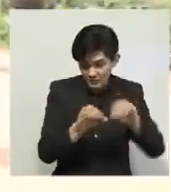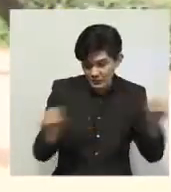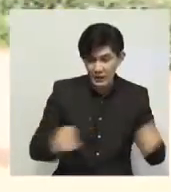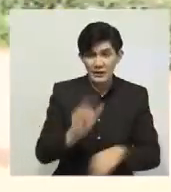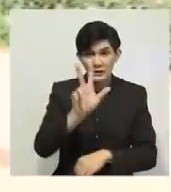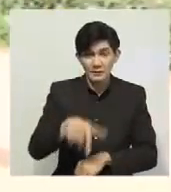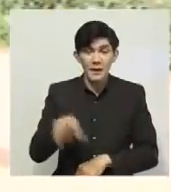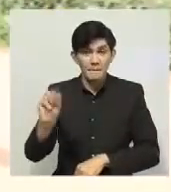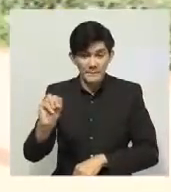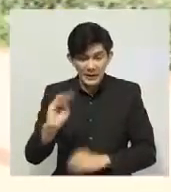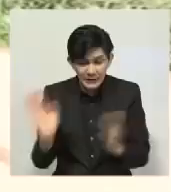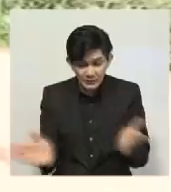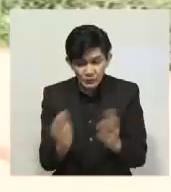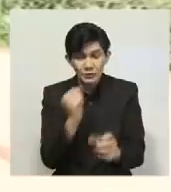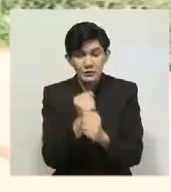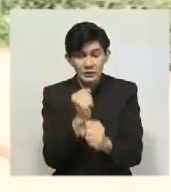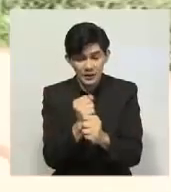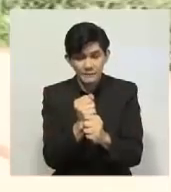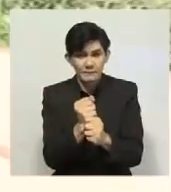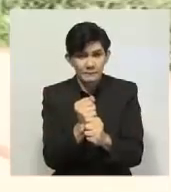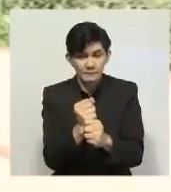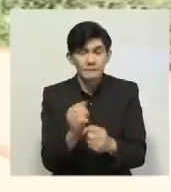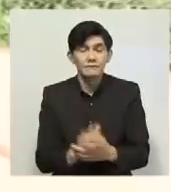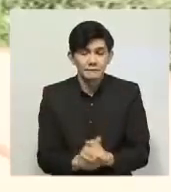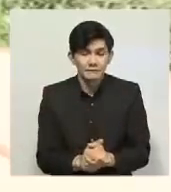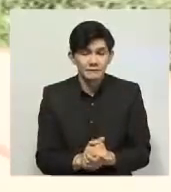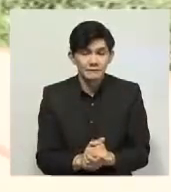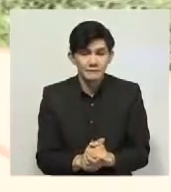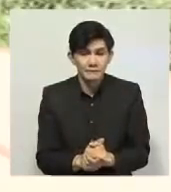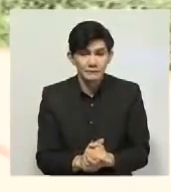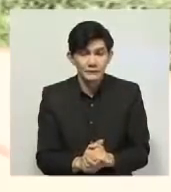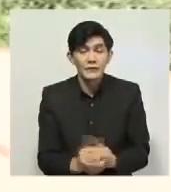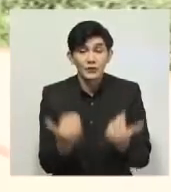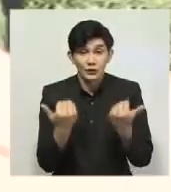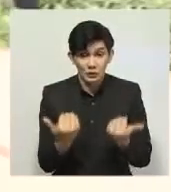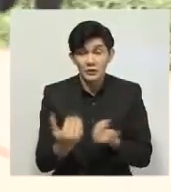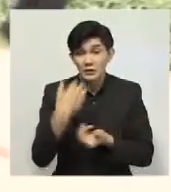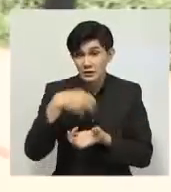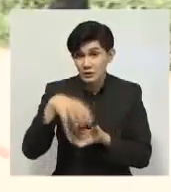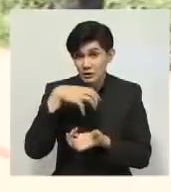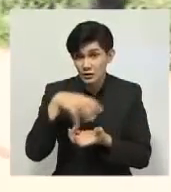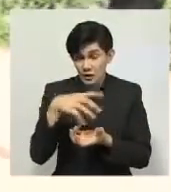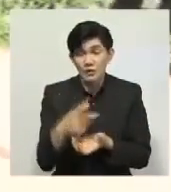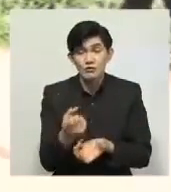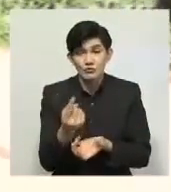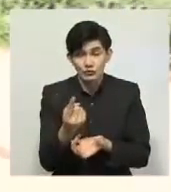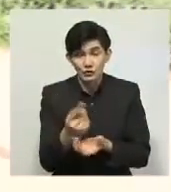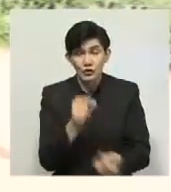เพื่อสนับสนุนการดำเนินงานของเจ้าหน้าที่ที่ปฏิบัติการภายในถ้ำครับและนี่ก็คือความเคลื่อนไหว